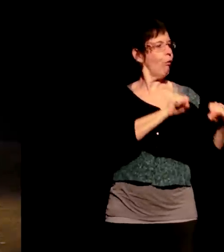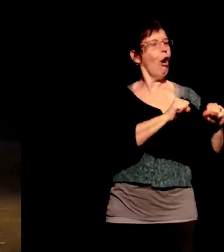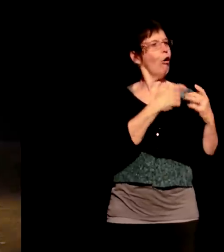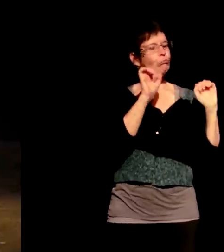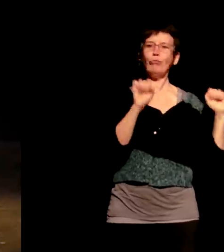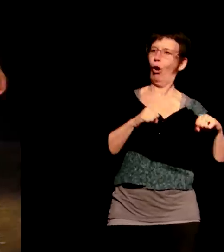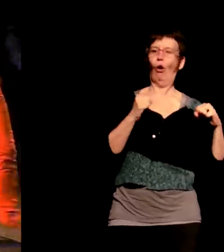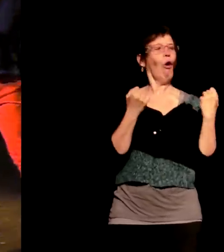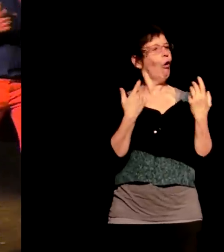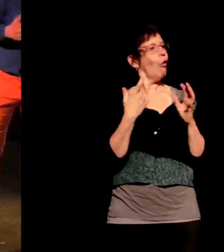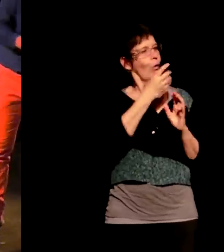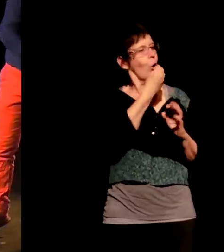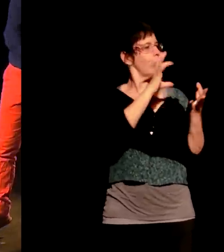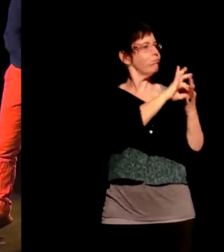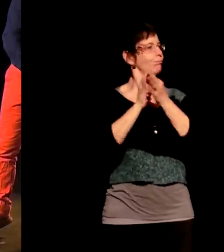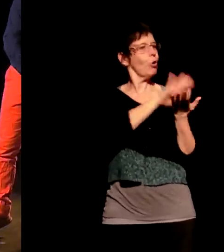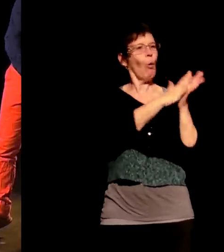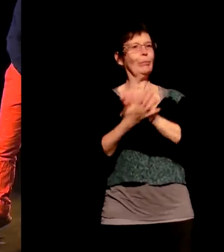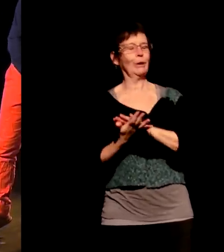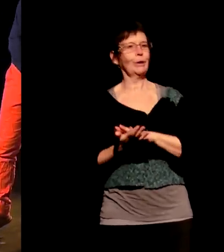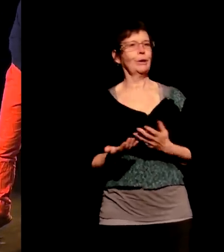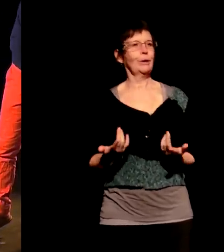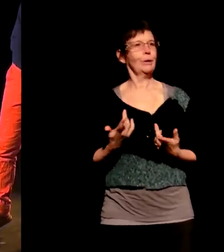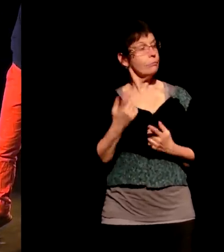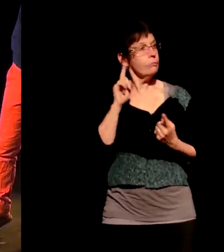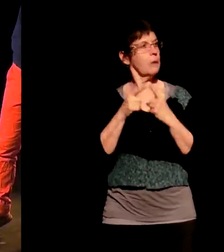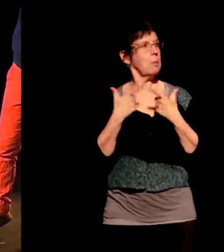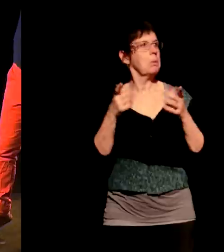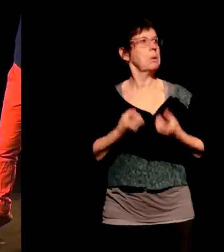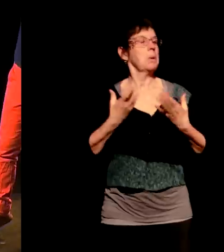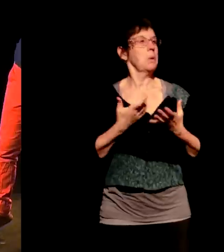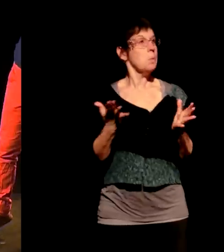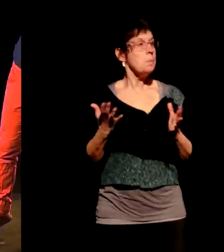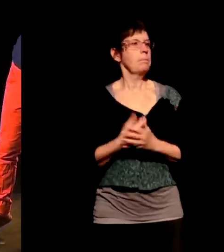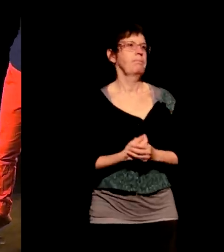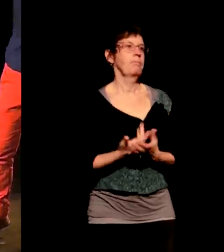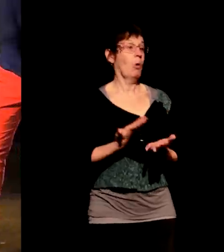eux. Donc voilà quelle a été l'attitude de l'État à l'égard de Charlie Hebdo à l'époque.